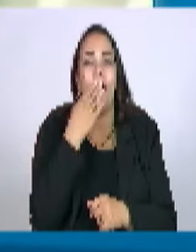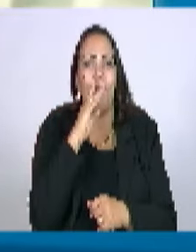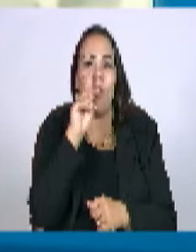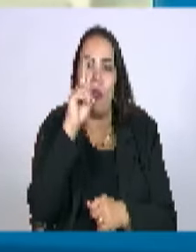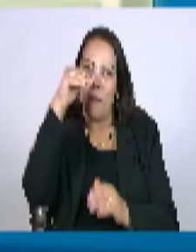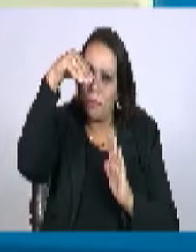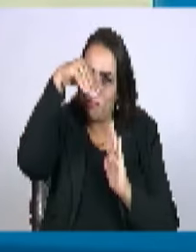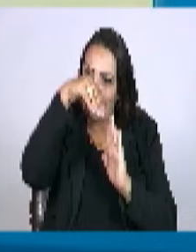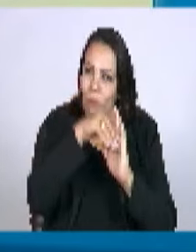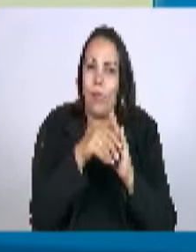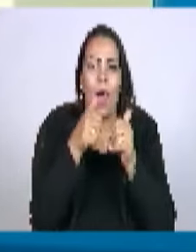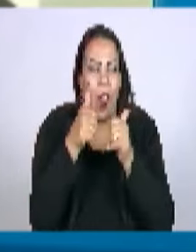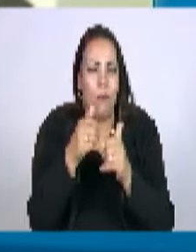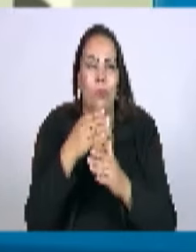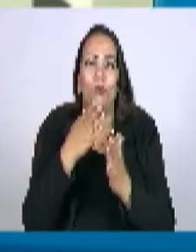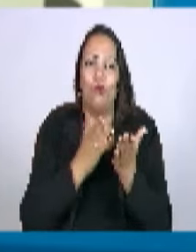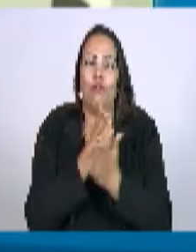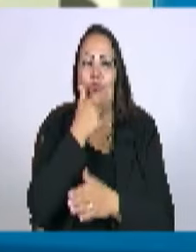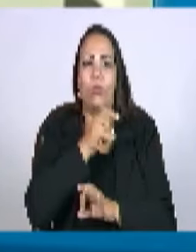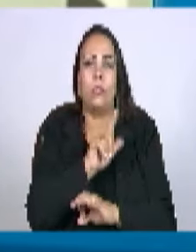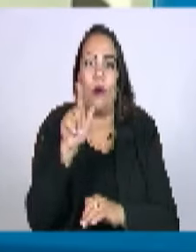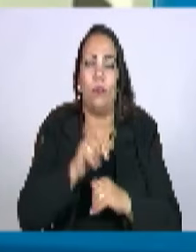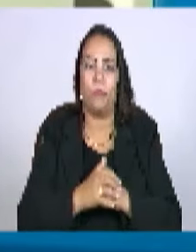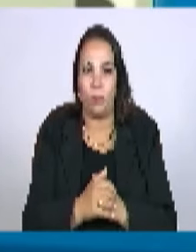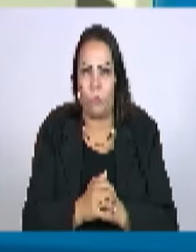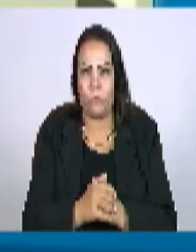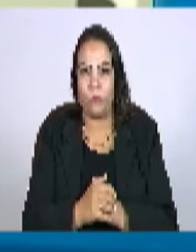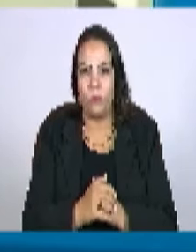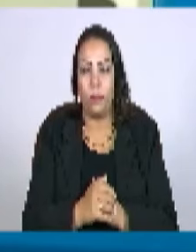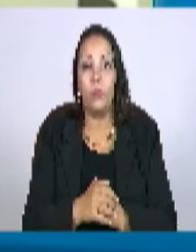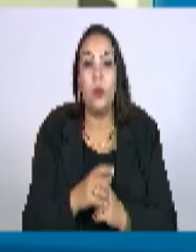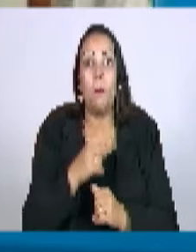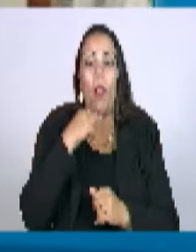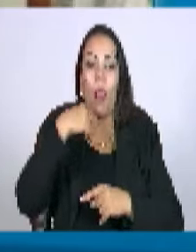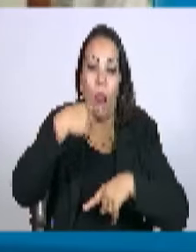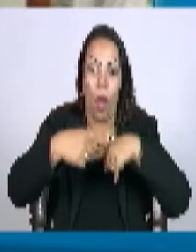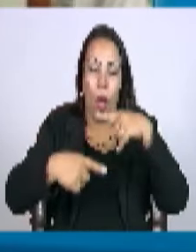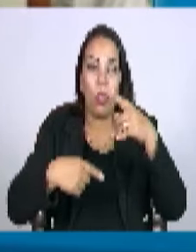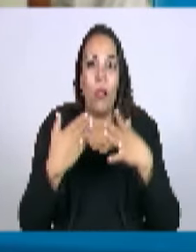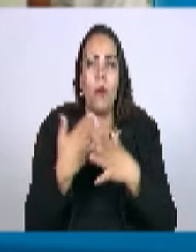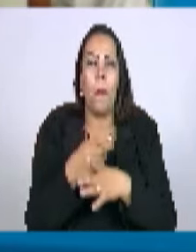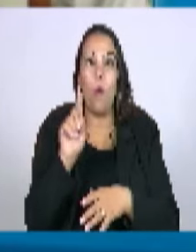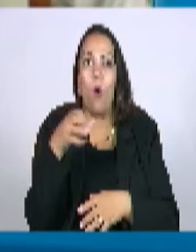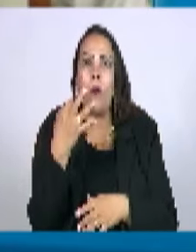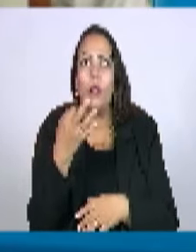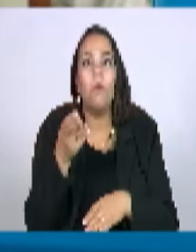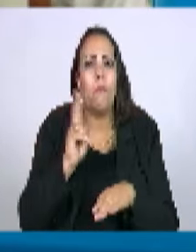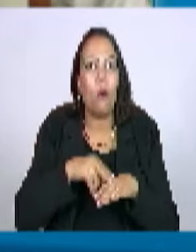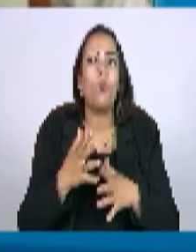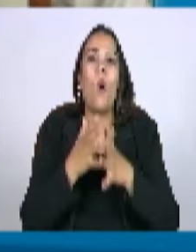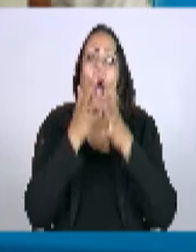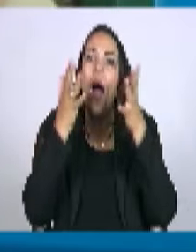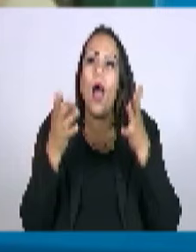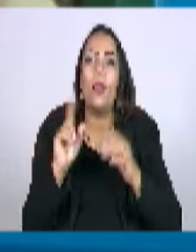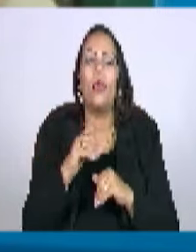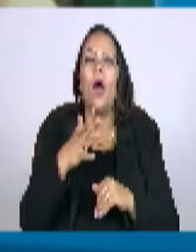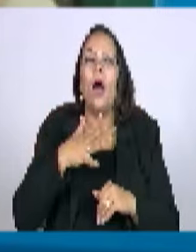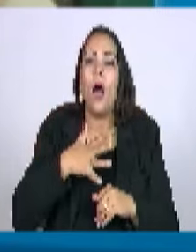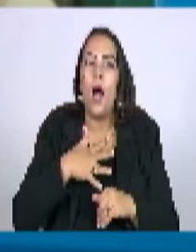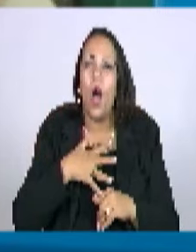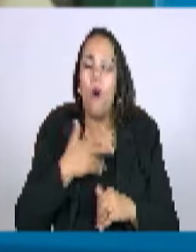الطريق الصحيح ولكن لازال معدل التضخم عالي فهو برض عايز